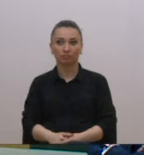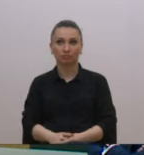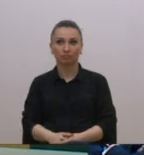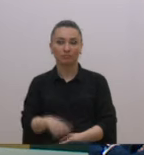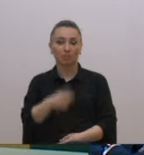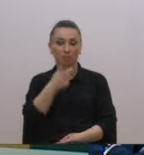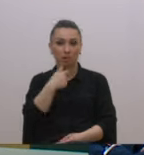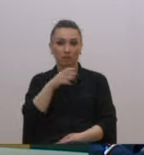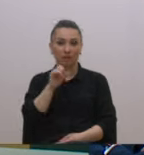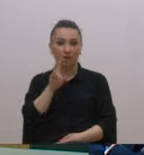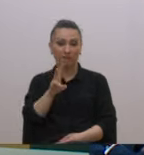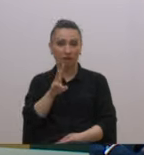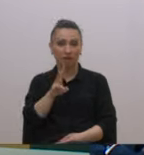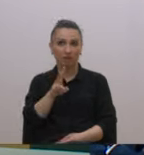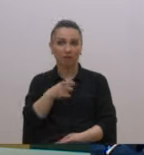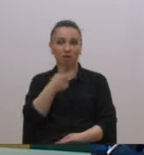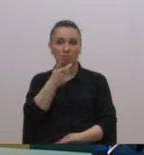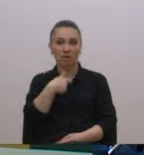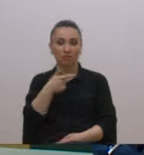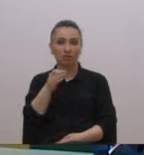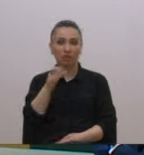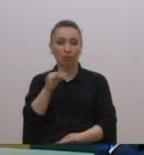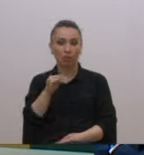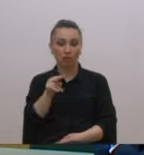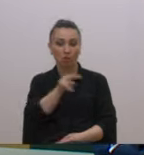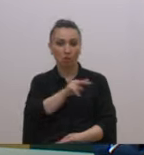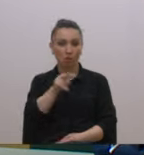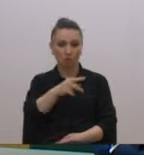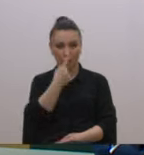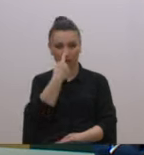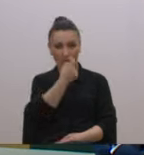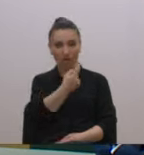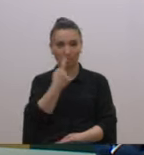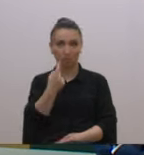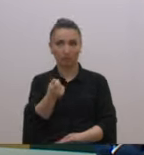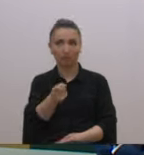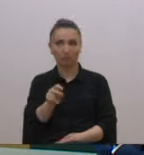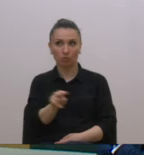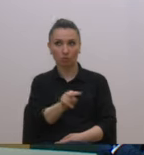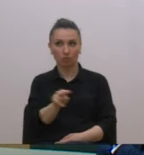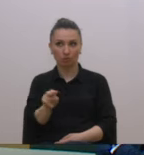ბატონო ლევან, ბატონო გიორგი, გაძლევთ ორივეს გაფრთხილებას.